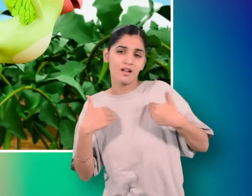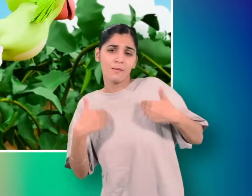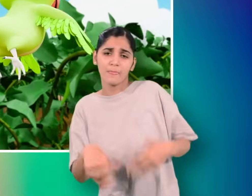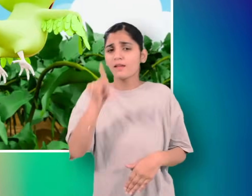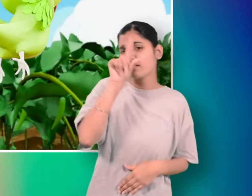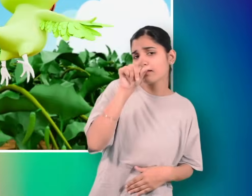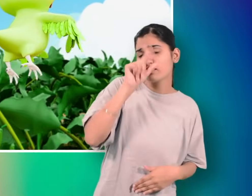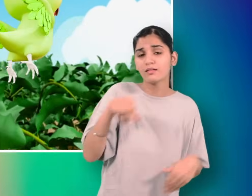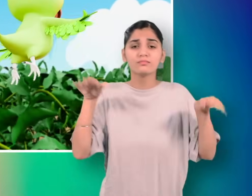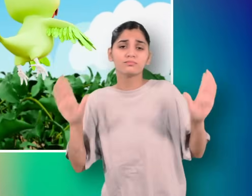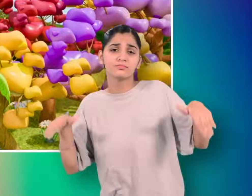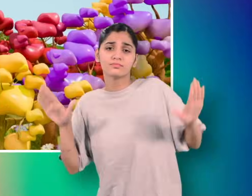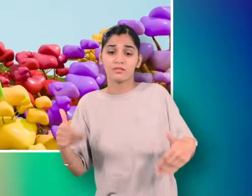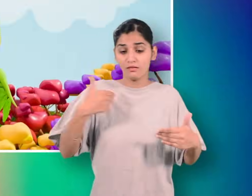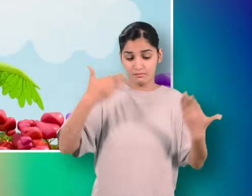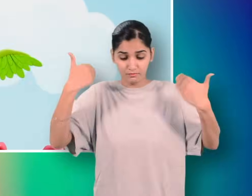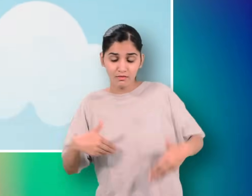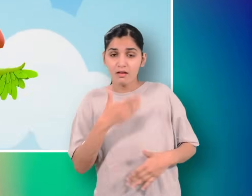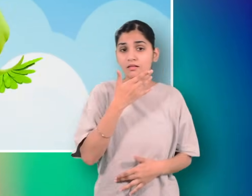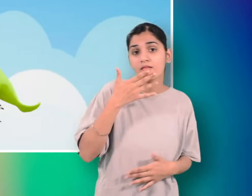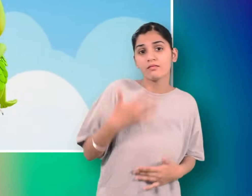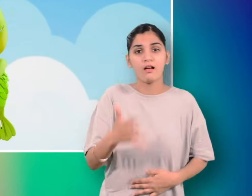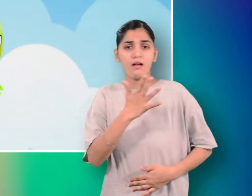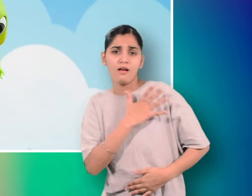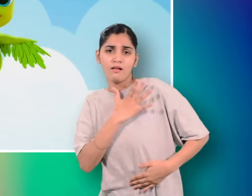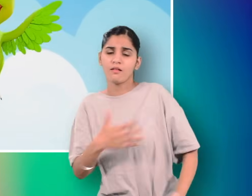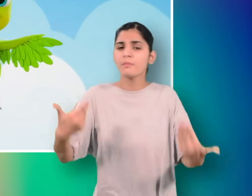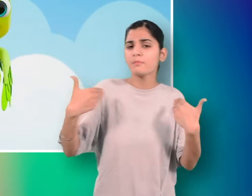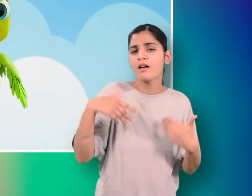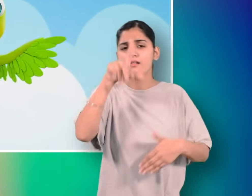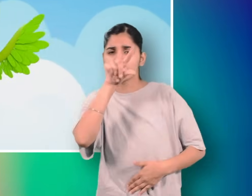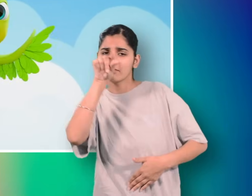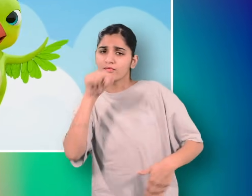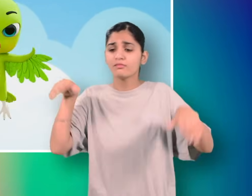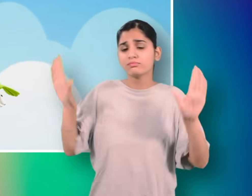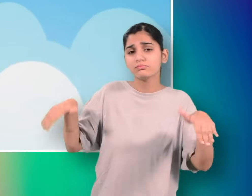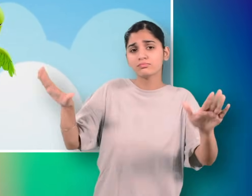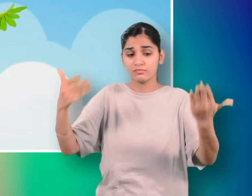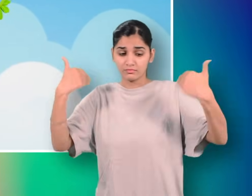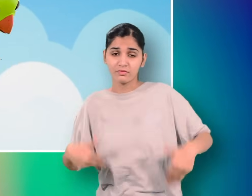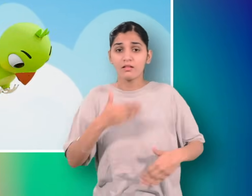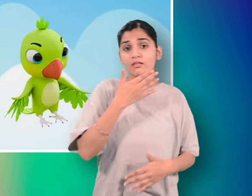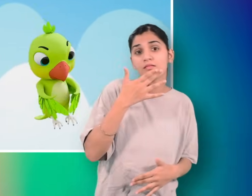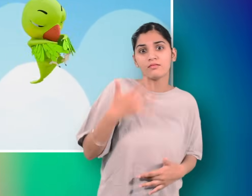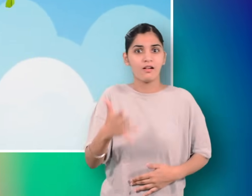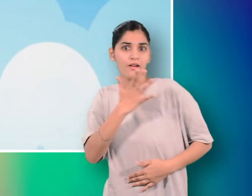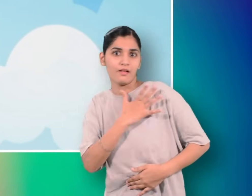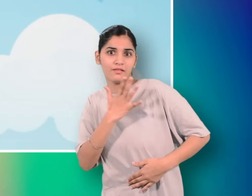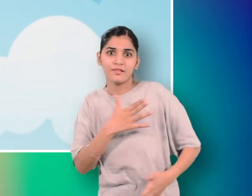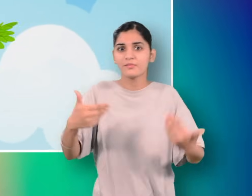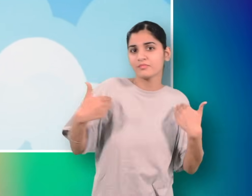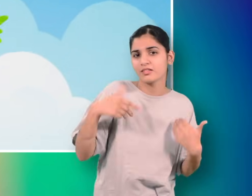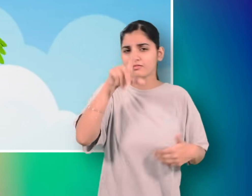उड़ जाता हूँ। तोता हूँ मैं, तोता हूँ, हरे रंग का तोता हूँ। तोता हूँ मैं, तोता